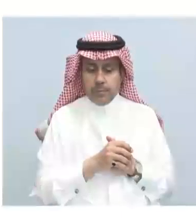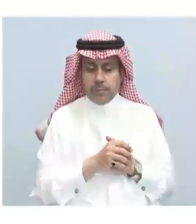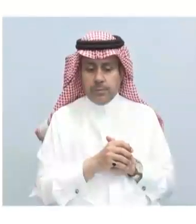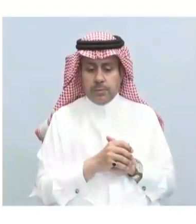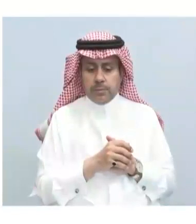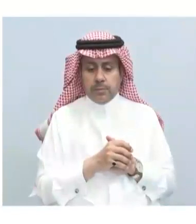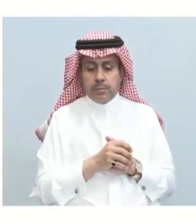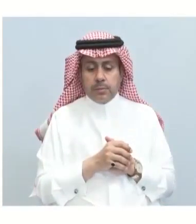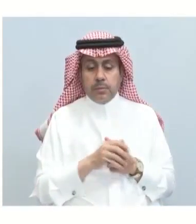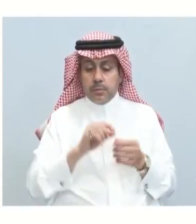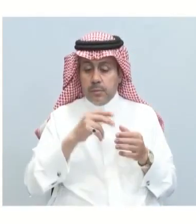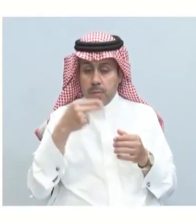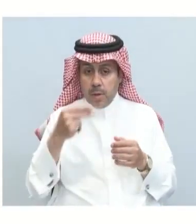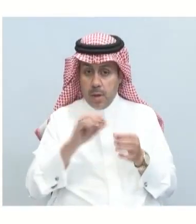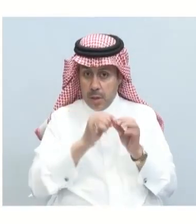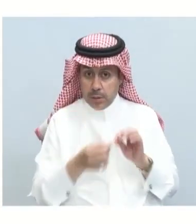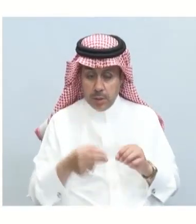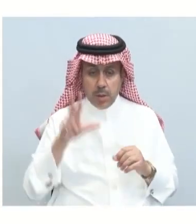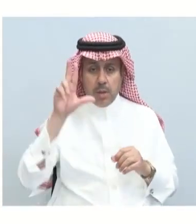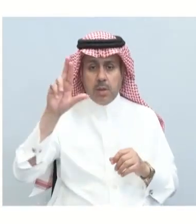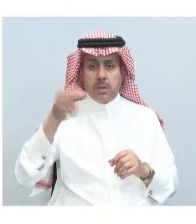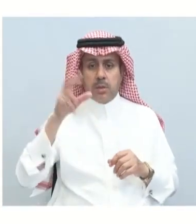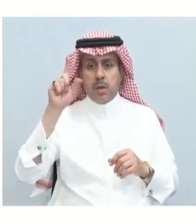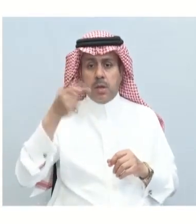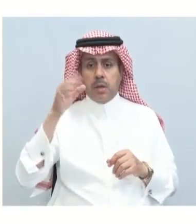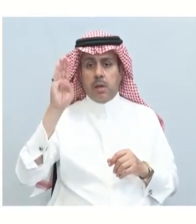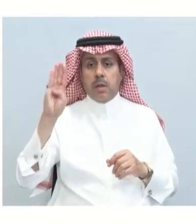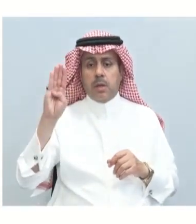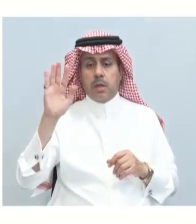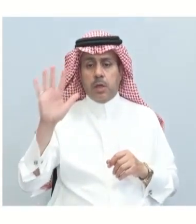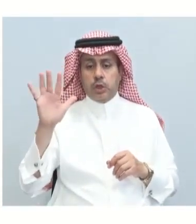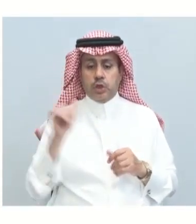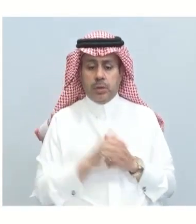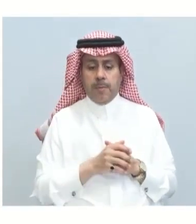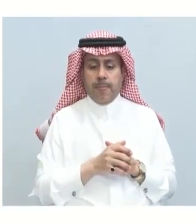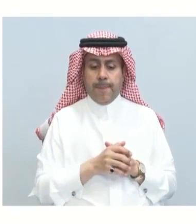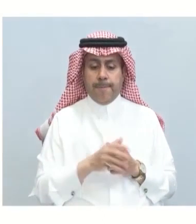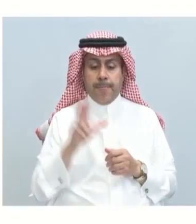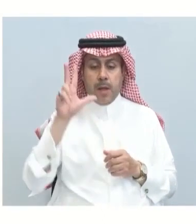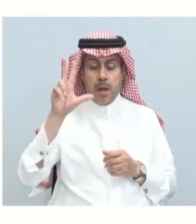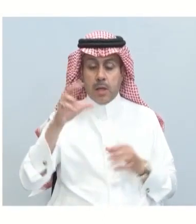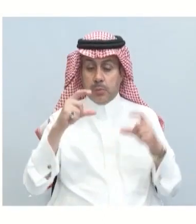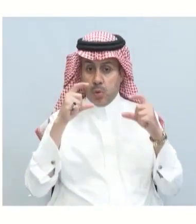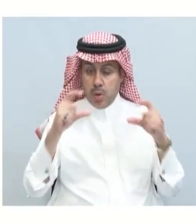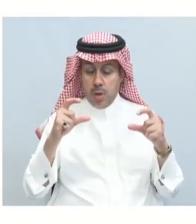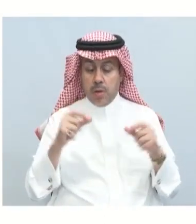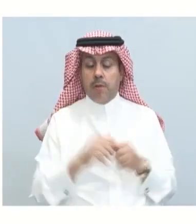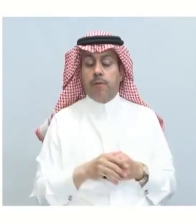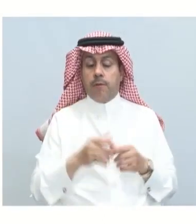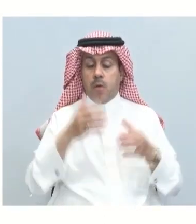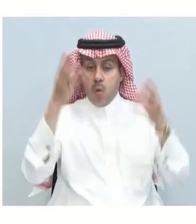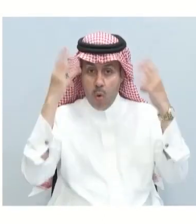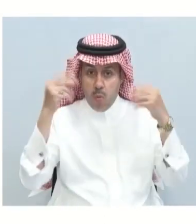المتشابهات عقد الزركشي في كتابه البرهان في علوم القران فصلا طويلا في علم